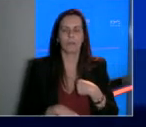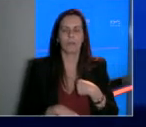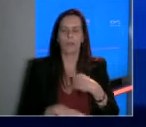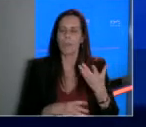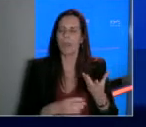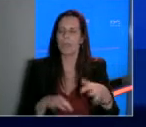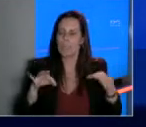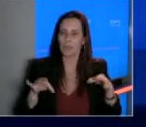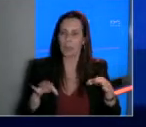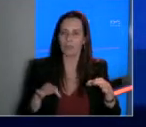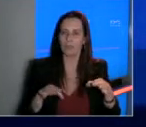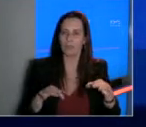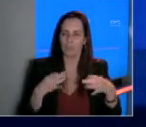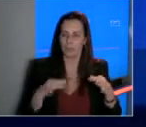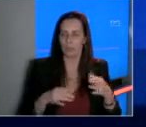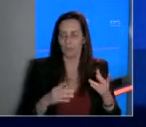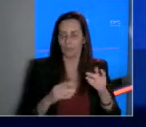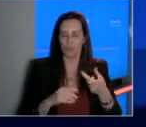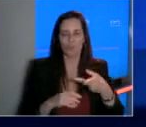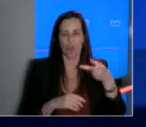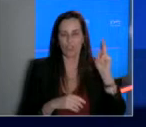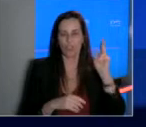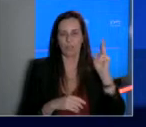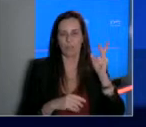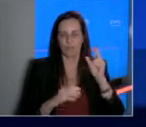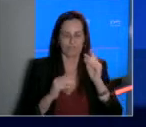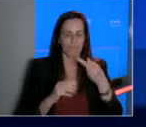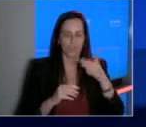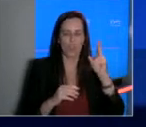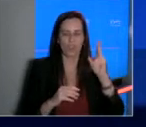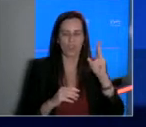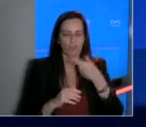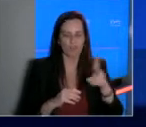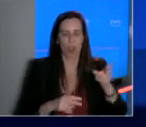התוספת שבספרד בעצם עוברים? כן, ספרד מתיים עוברים את, נראה שהם עוברים כרגע את איטליה.